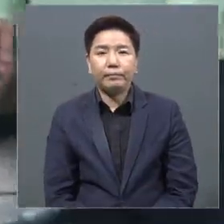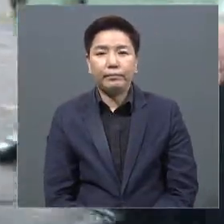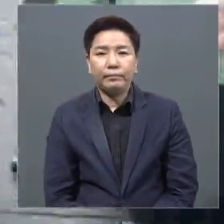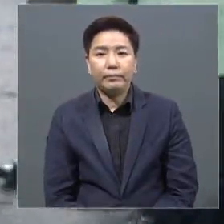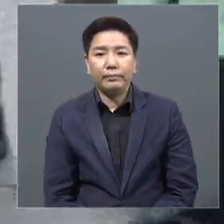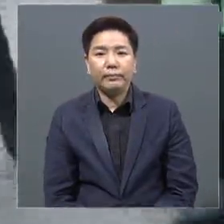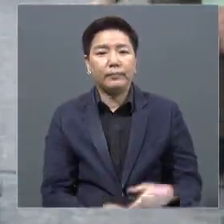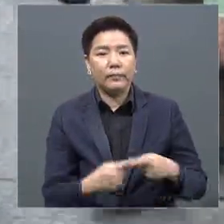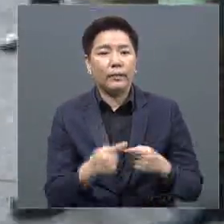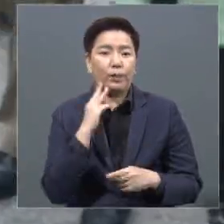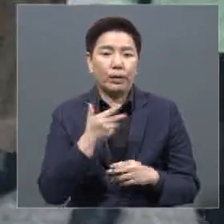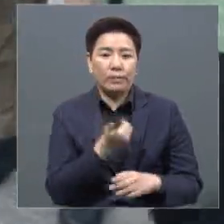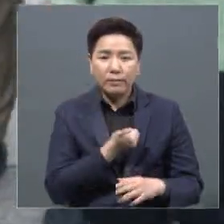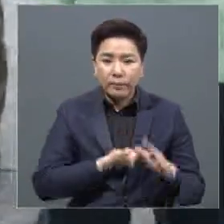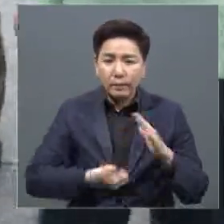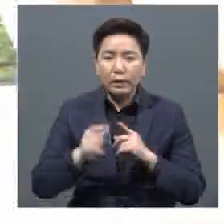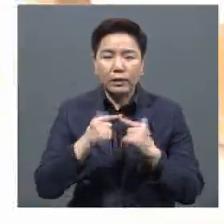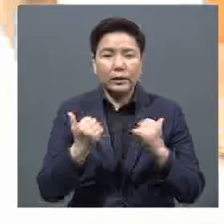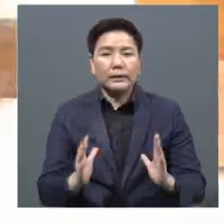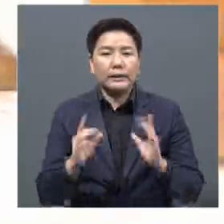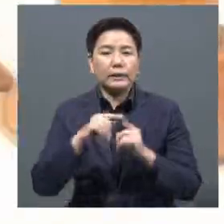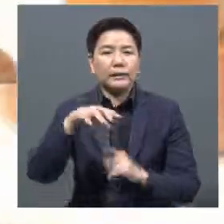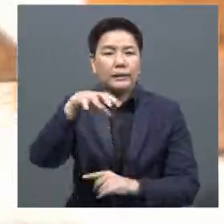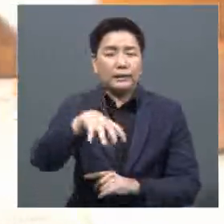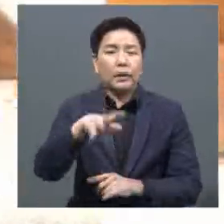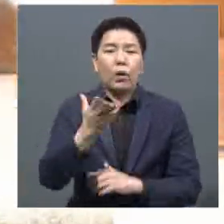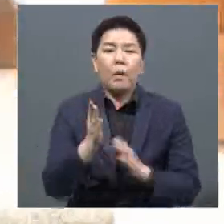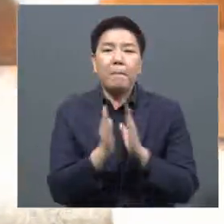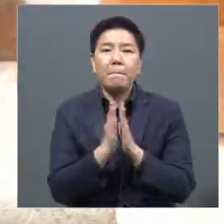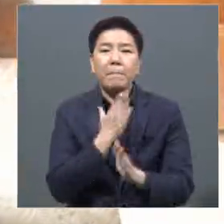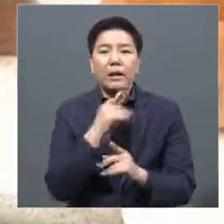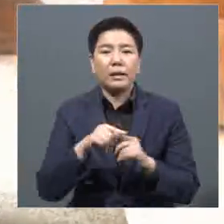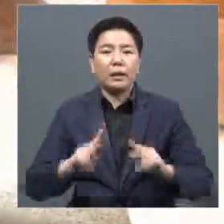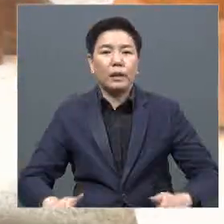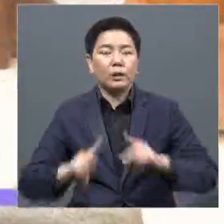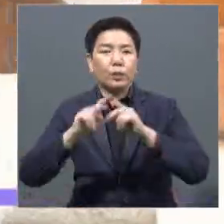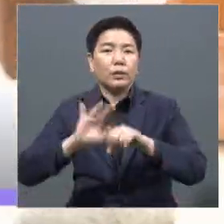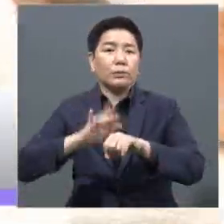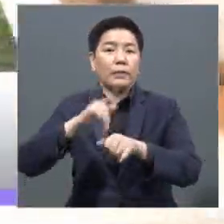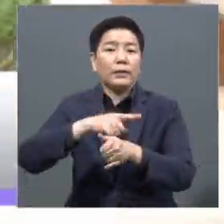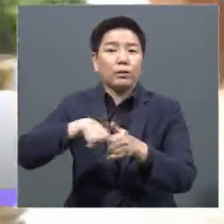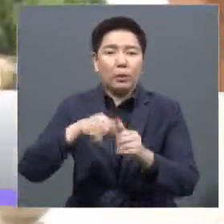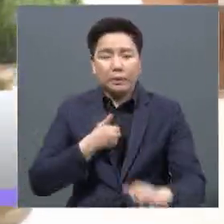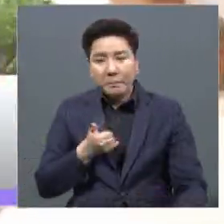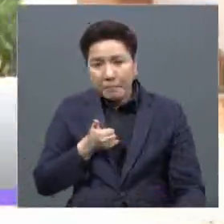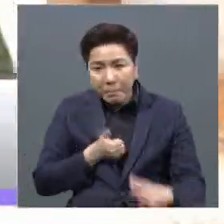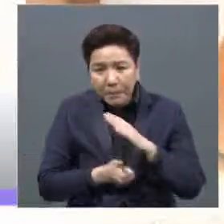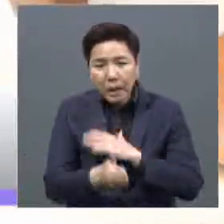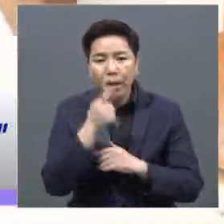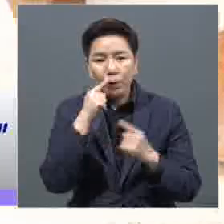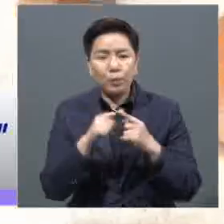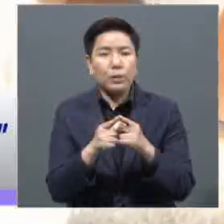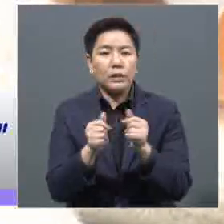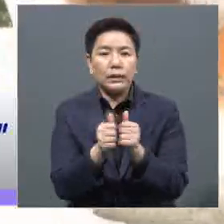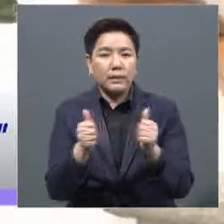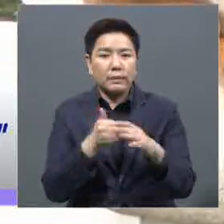จากนั้นค่ะนายเฉลิมชัยก็เดินทางไปสักการะสิ่งศักดิ์สิทธิ์แล้วก็พระภูมิเจ้าที่ภายในกระทรวงทรัพยากรธรรมชาติและสิ่งแวดล้อมเพื่อความเป็นสิริมงค